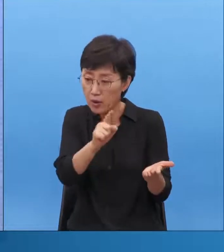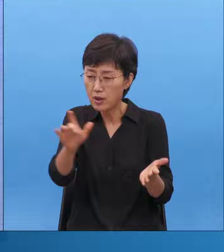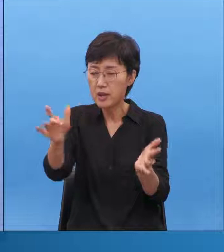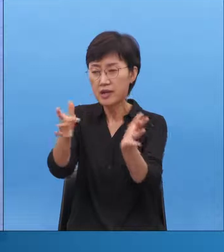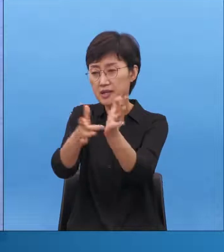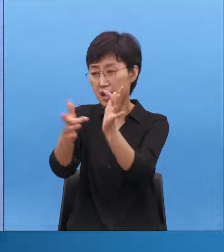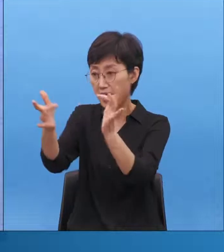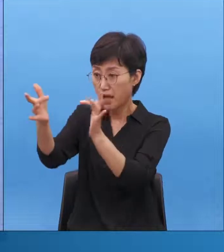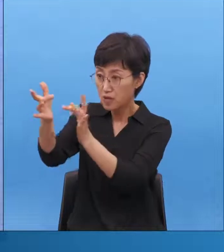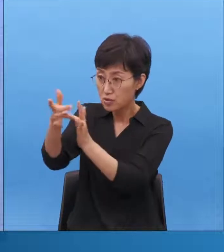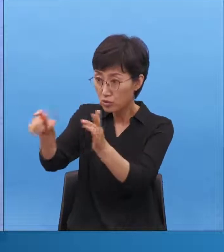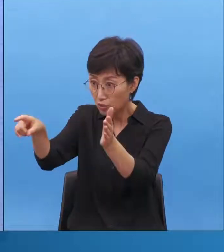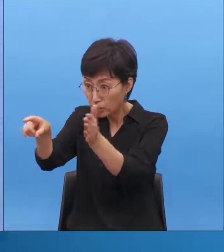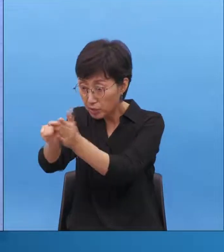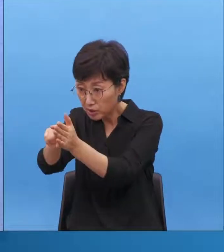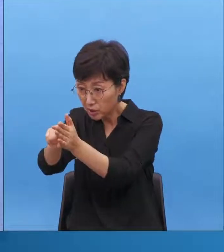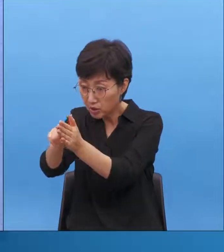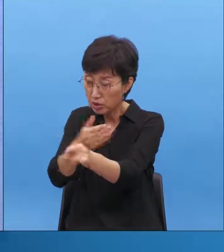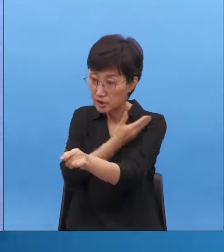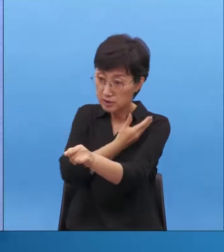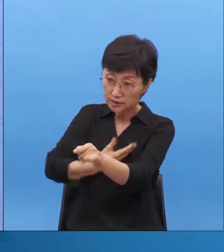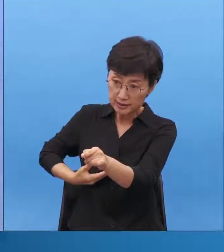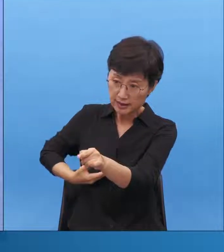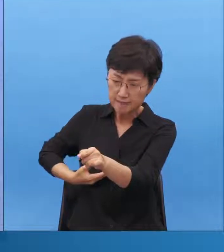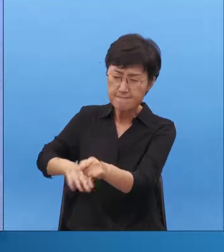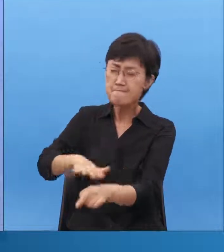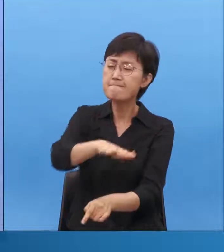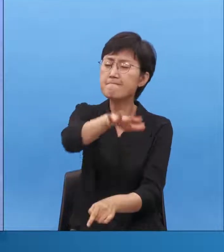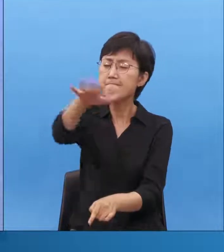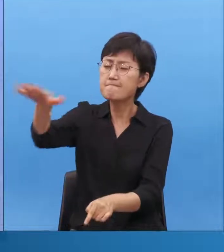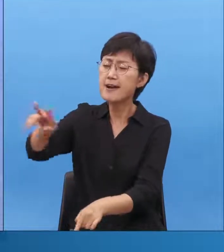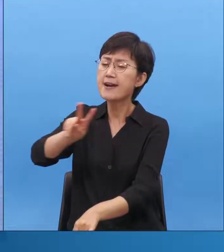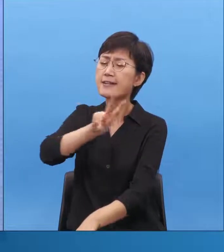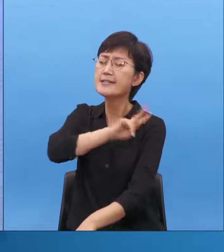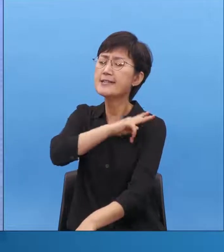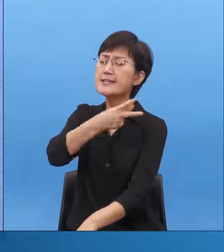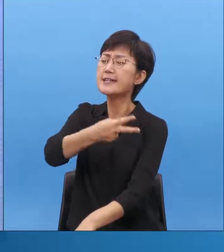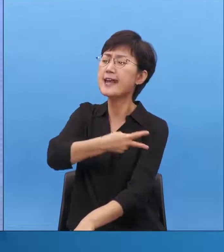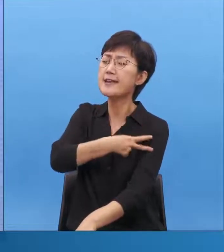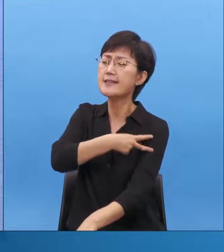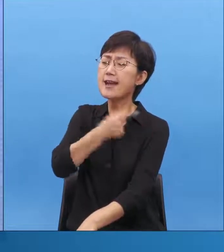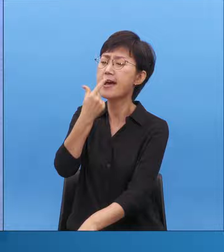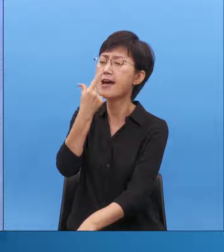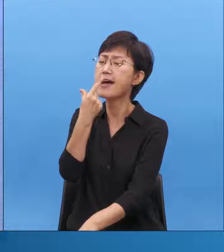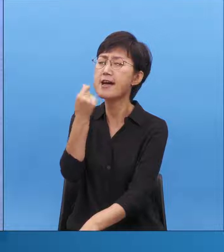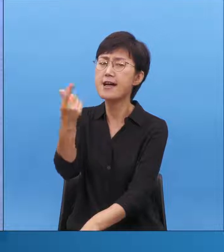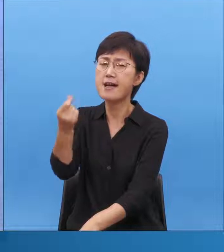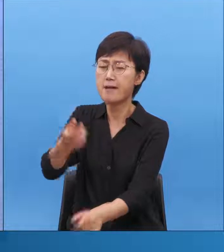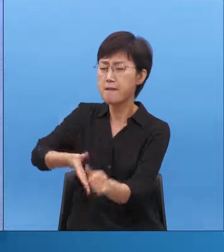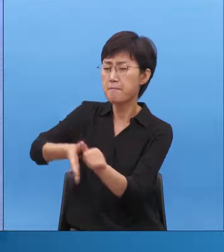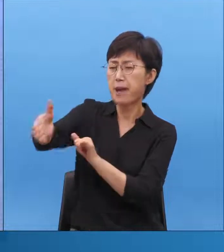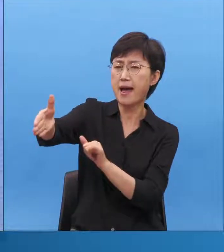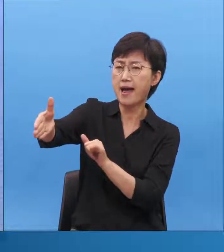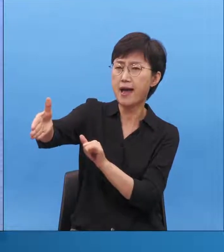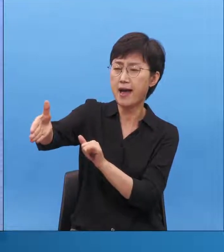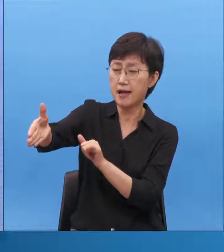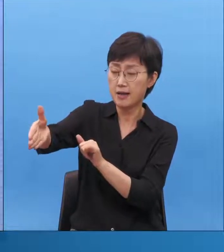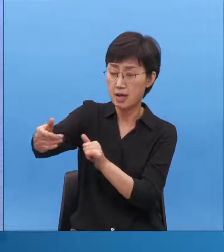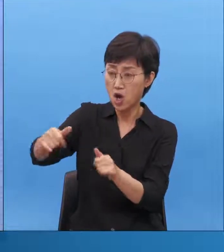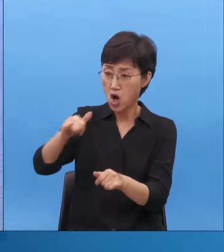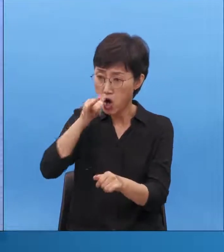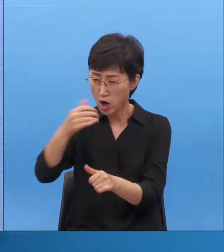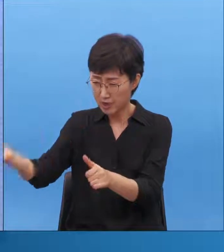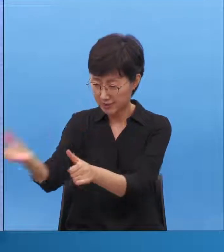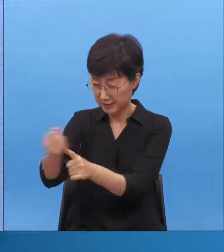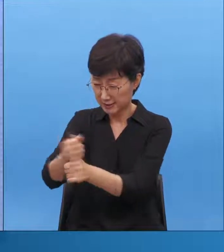못하도록 죽이든지 잡아가든지 이렇게 해요. They decided that because the followers of Jesus are heretics, they're going to either capture them, imprison them, or kill